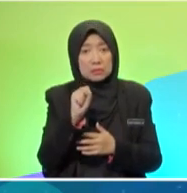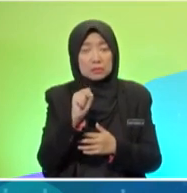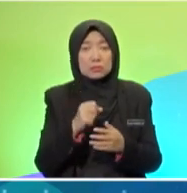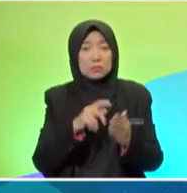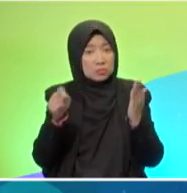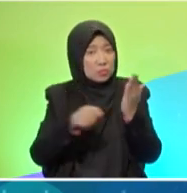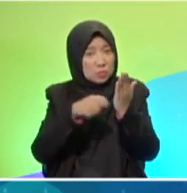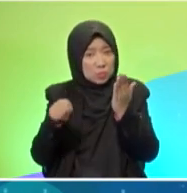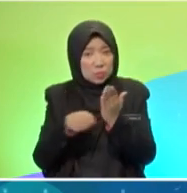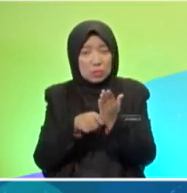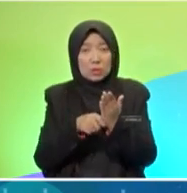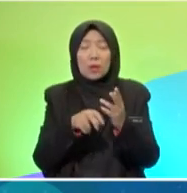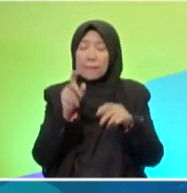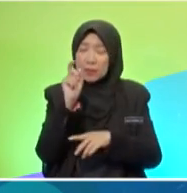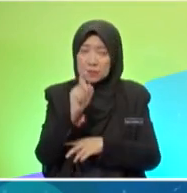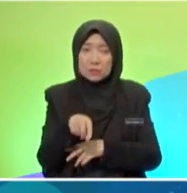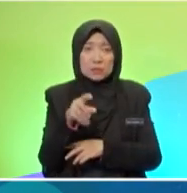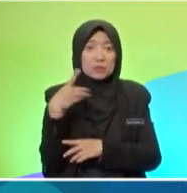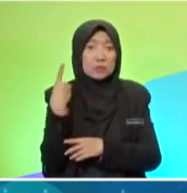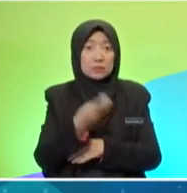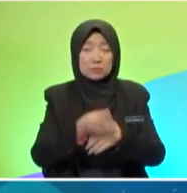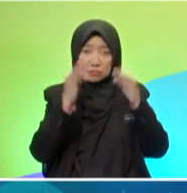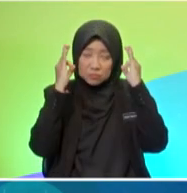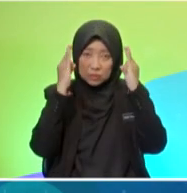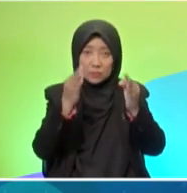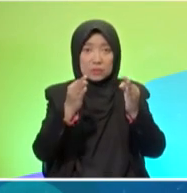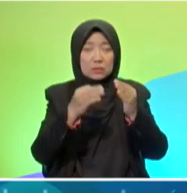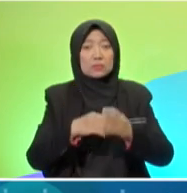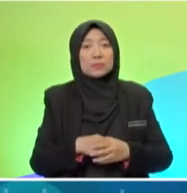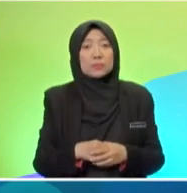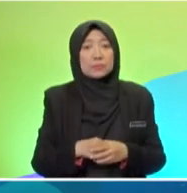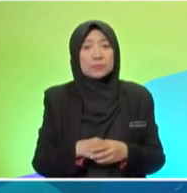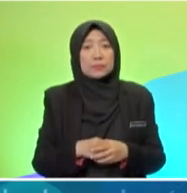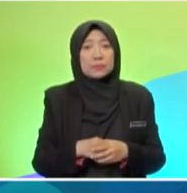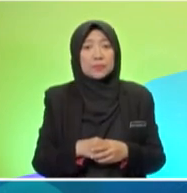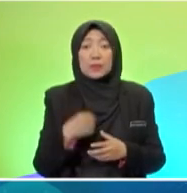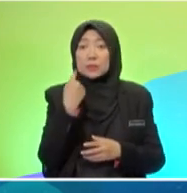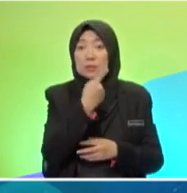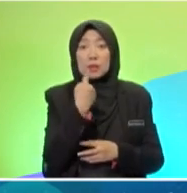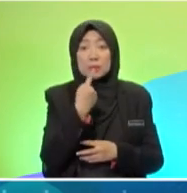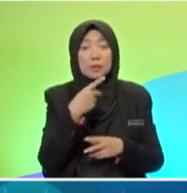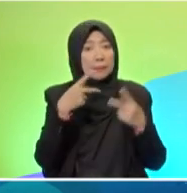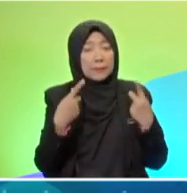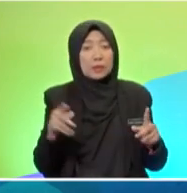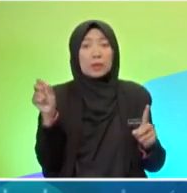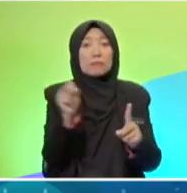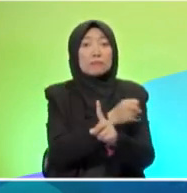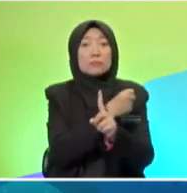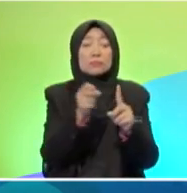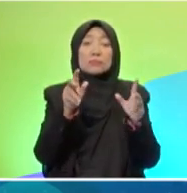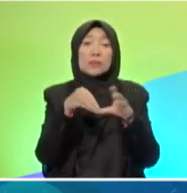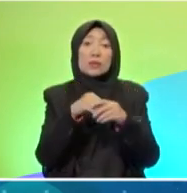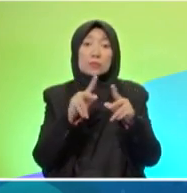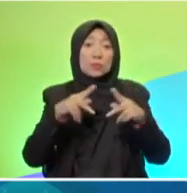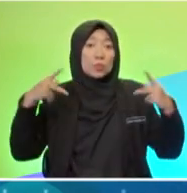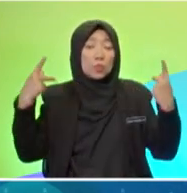perhatian terhadap hari ini sedang berlaku di dalam negara kita dan melakukan pendarahan dalam keluarga terdapat